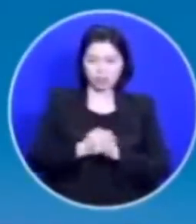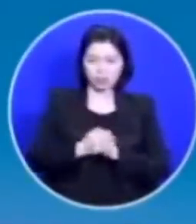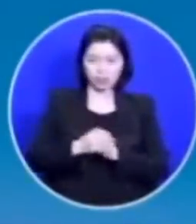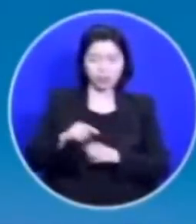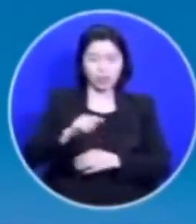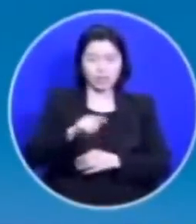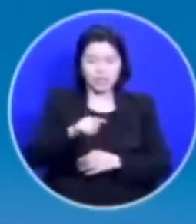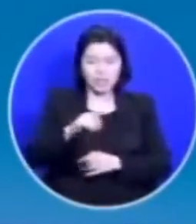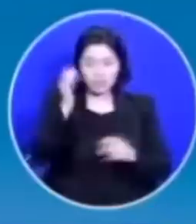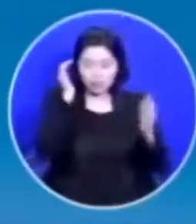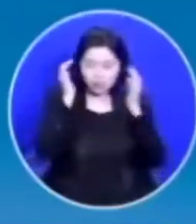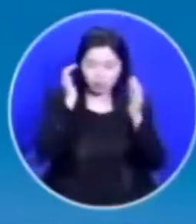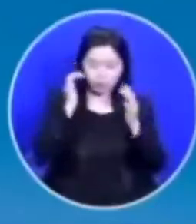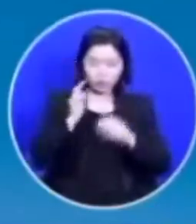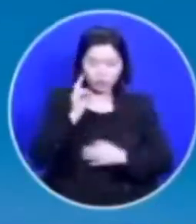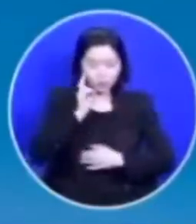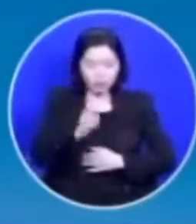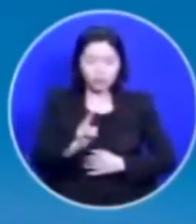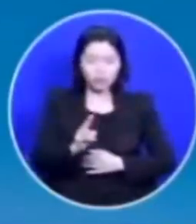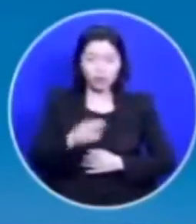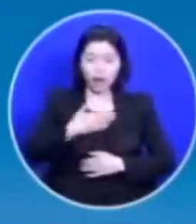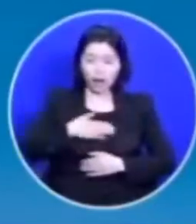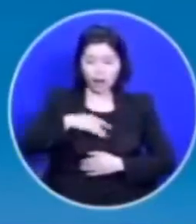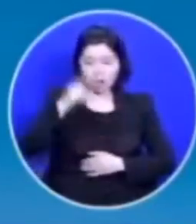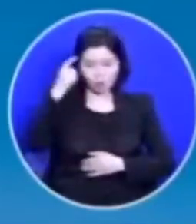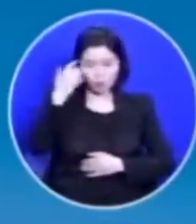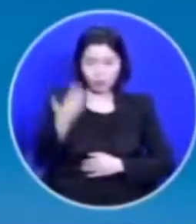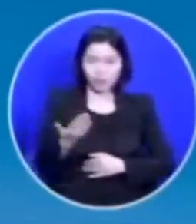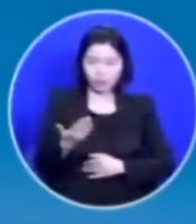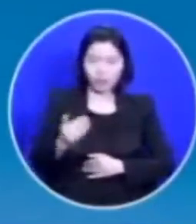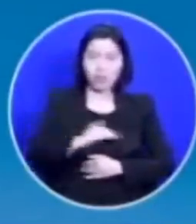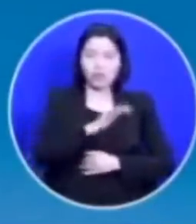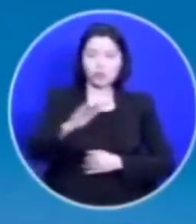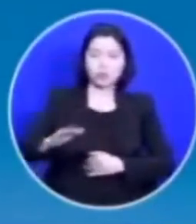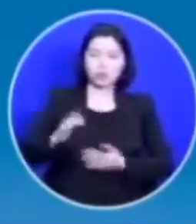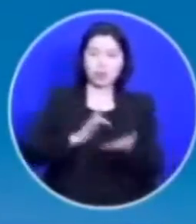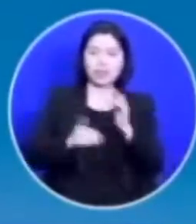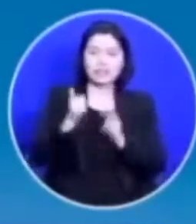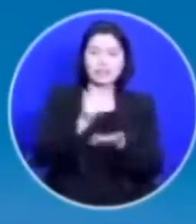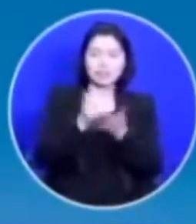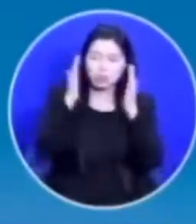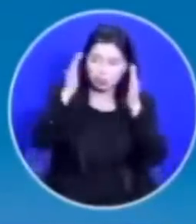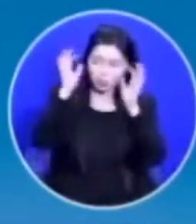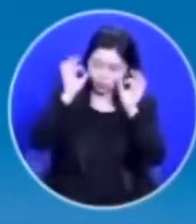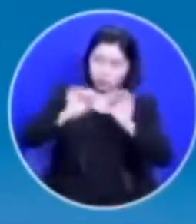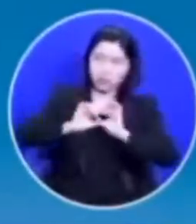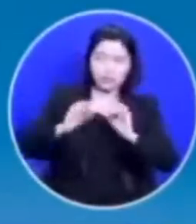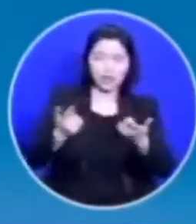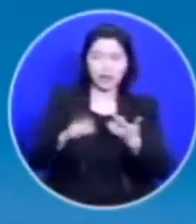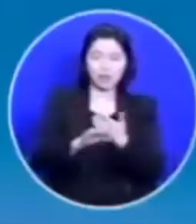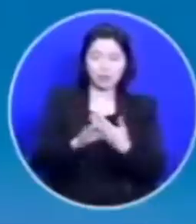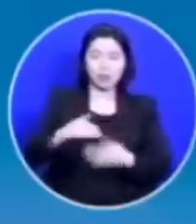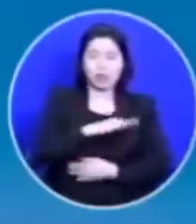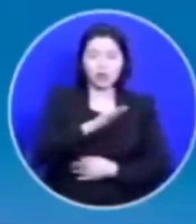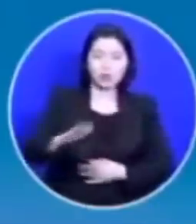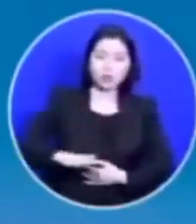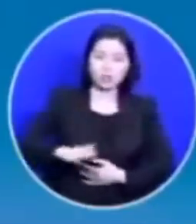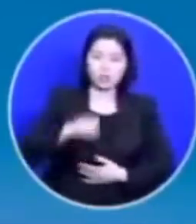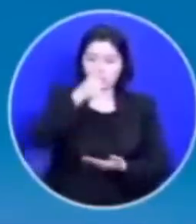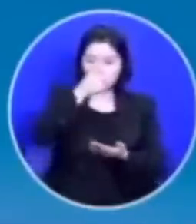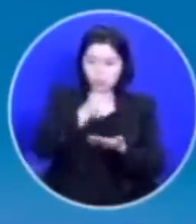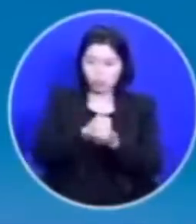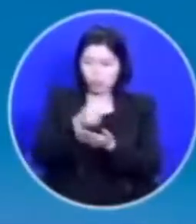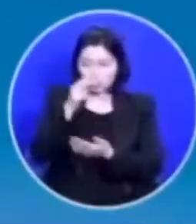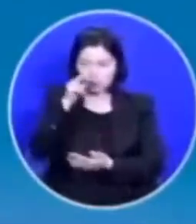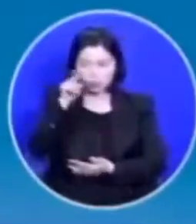여러분이 고통이 금지 감 을 아십니까 우리가 예수님을 바라보지 않으면 그러면 우리는 반드시 죄 한눈을